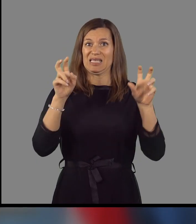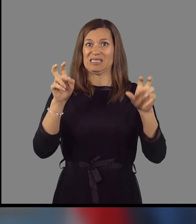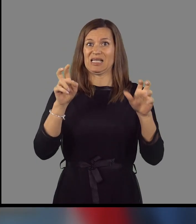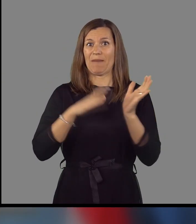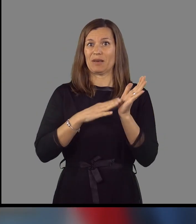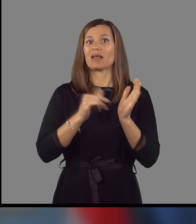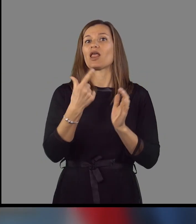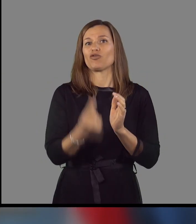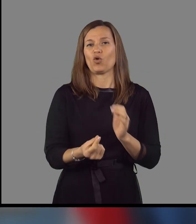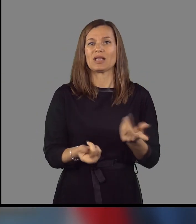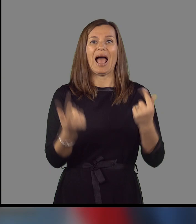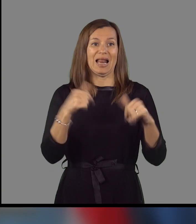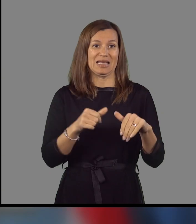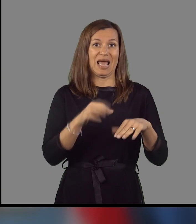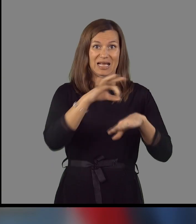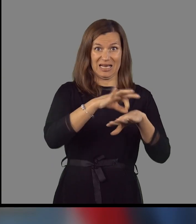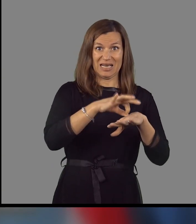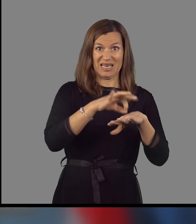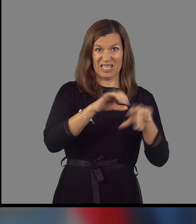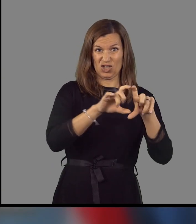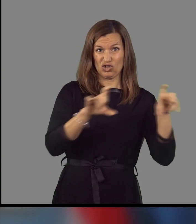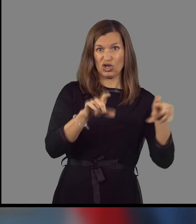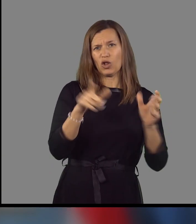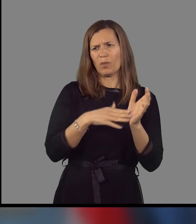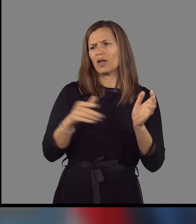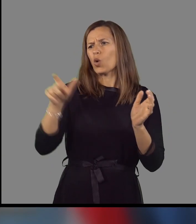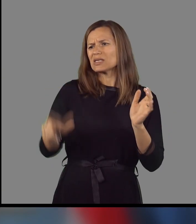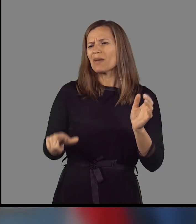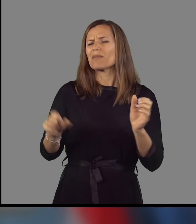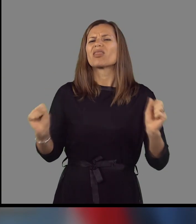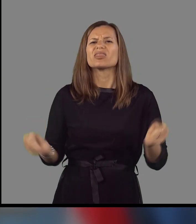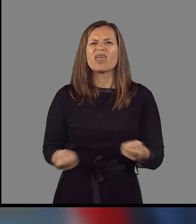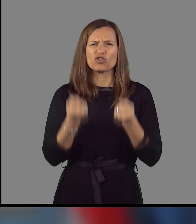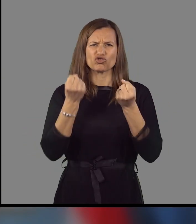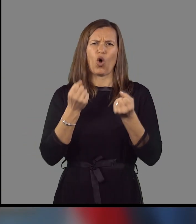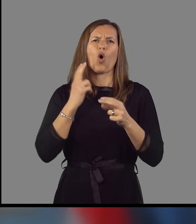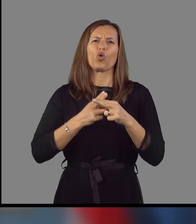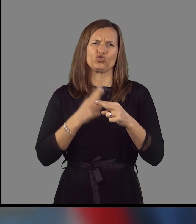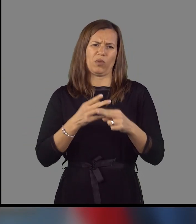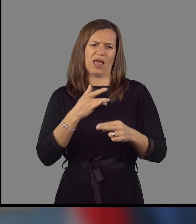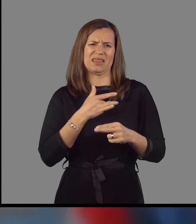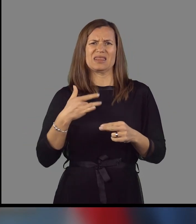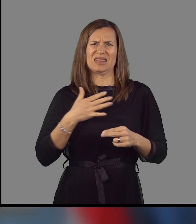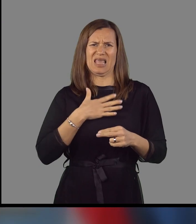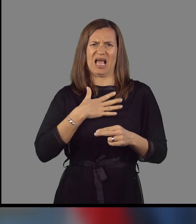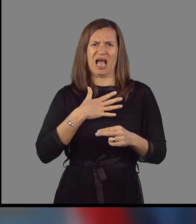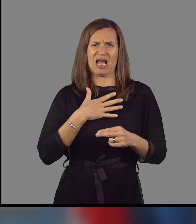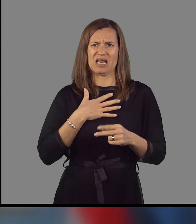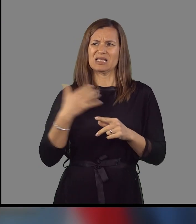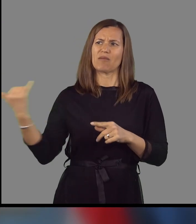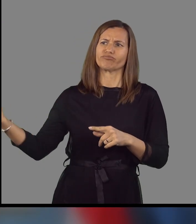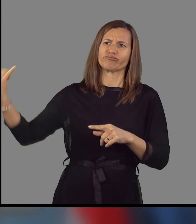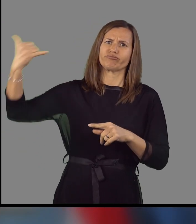dvojna, ali je klinična oseba, ki ima znake težke okužbe dihal in je pripotovala